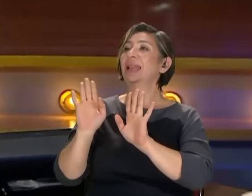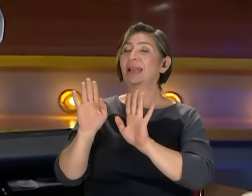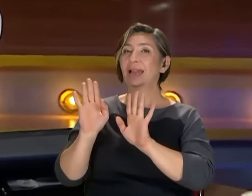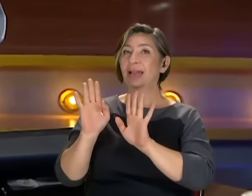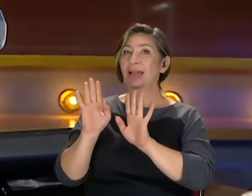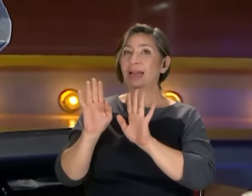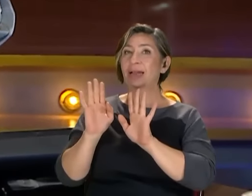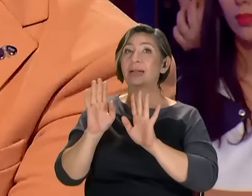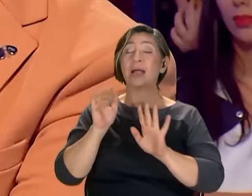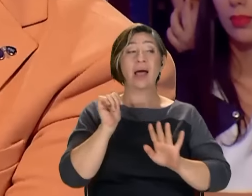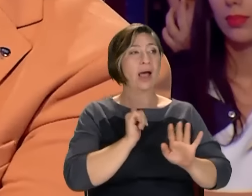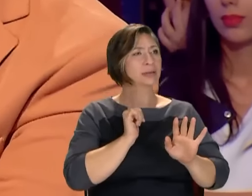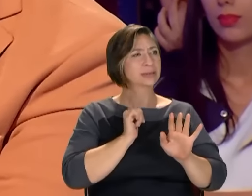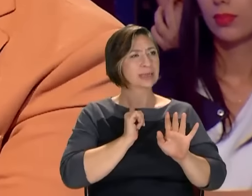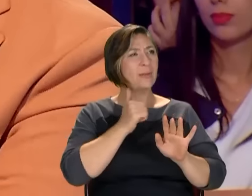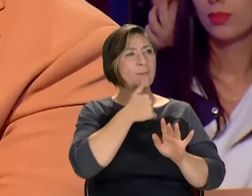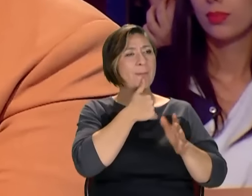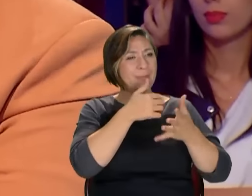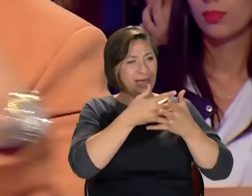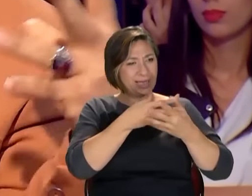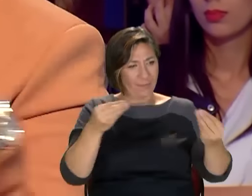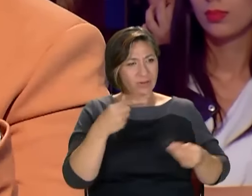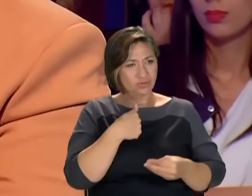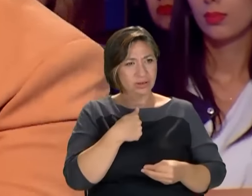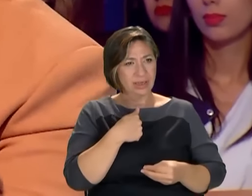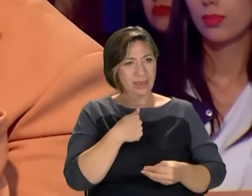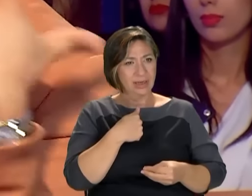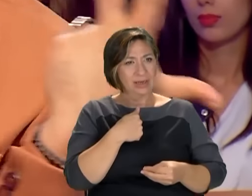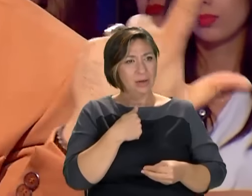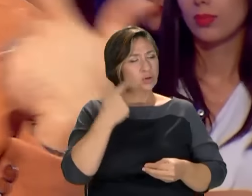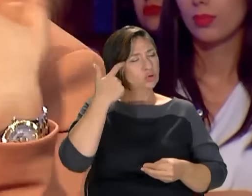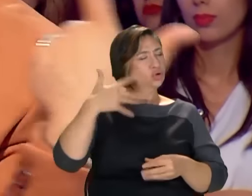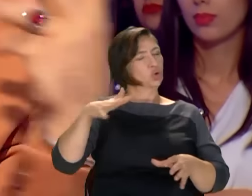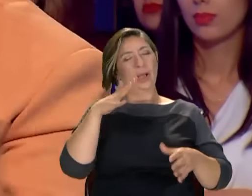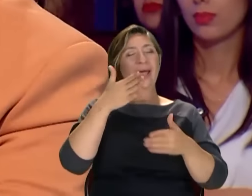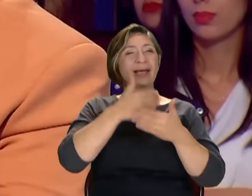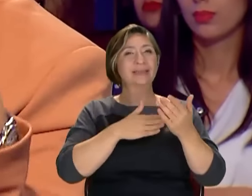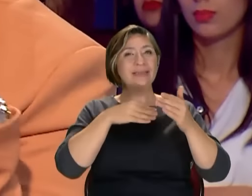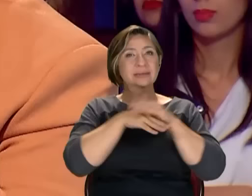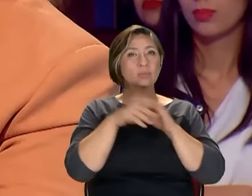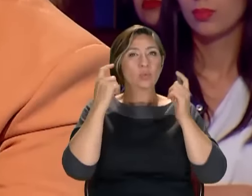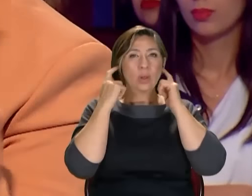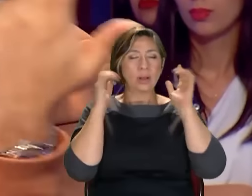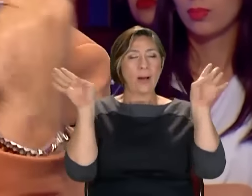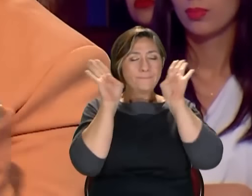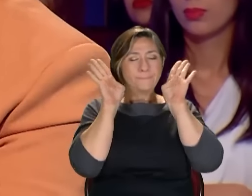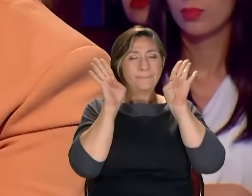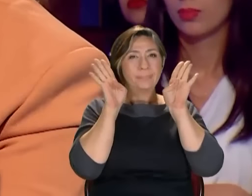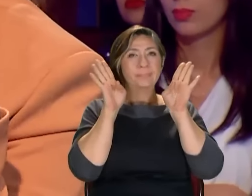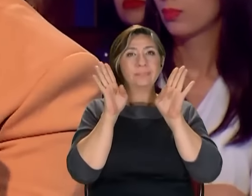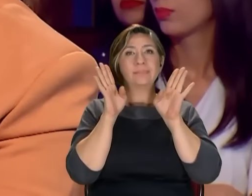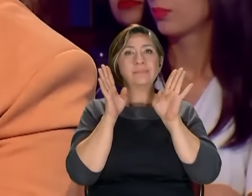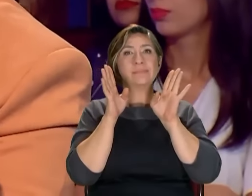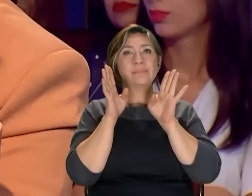Engel olarak yani değerlendirmiyor. Askerde babamı kaybedince kısmen şoka girdim yani kulaklarımdan. Öyle yani